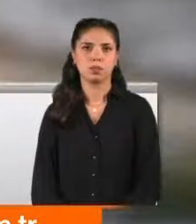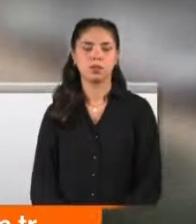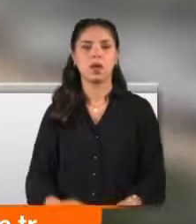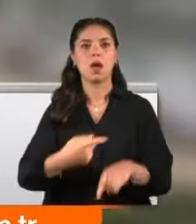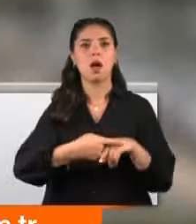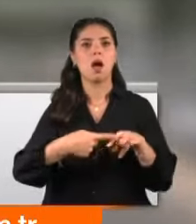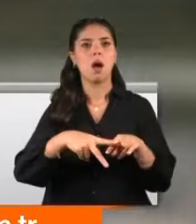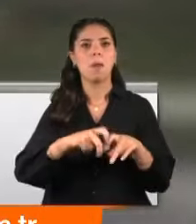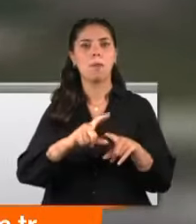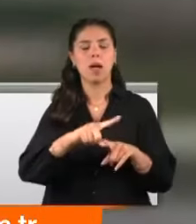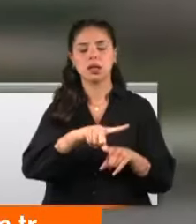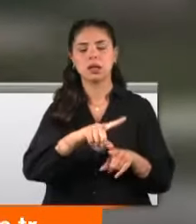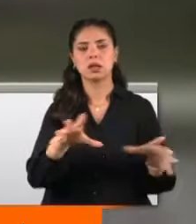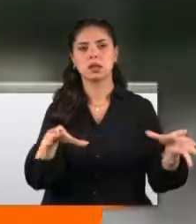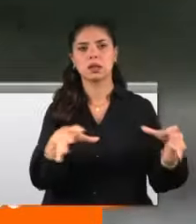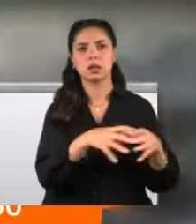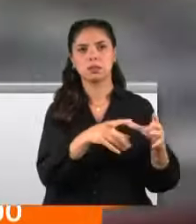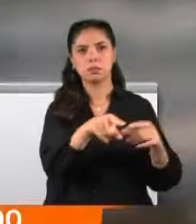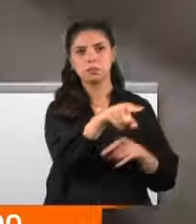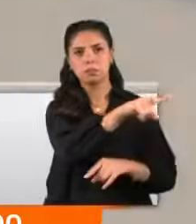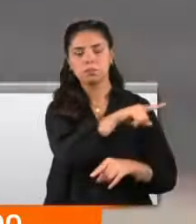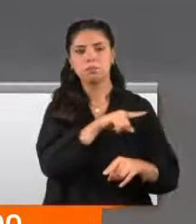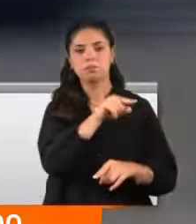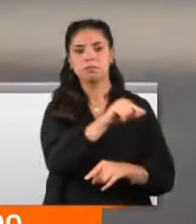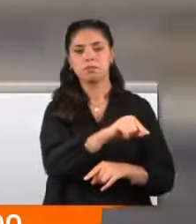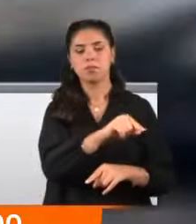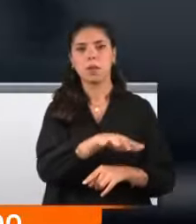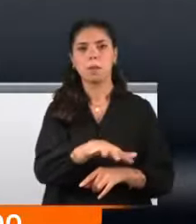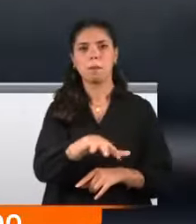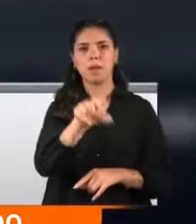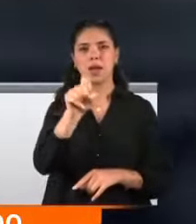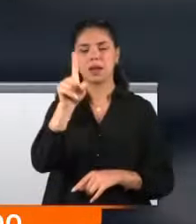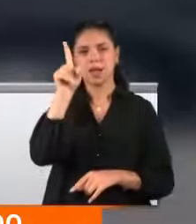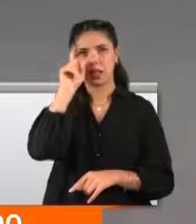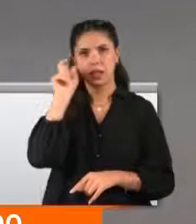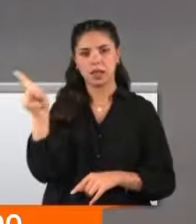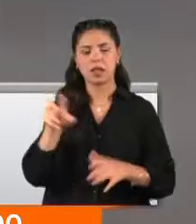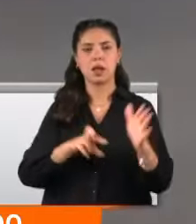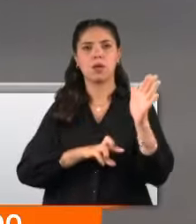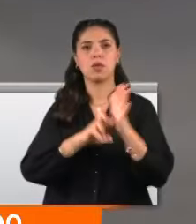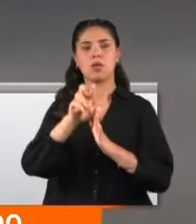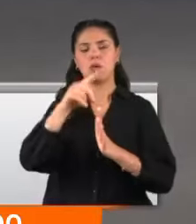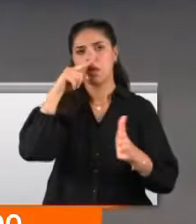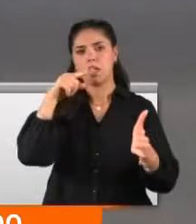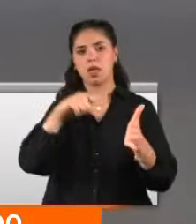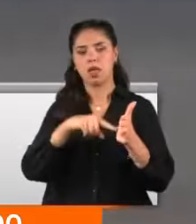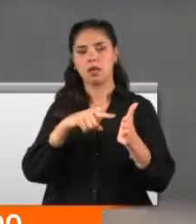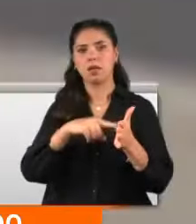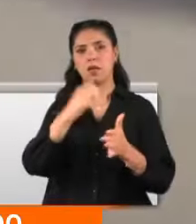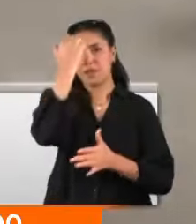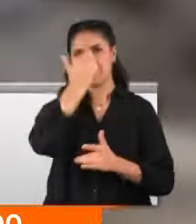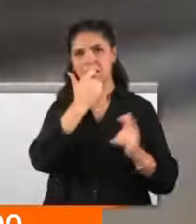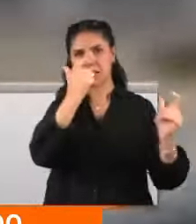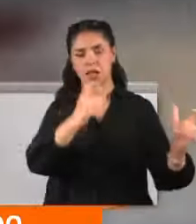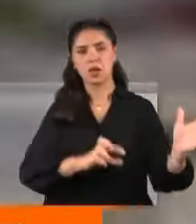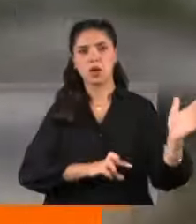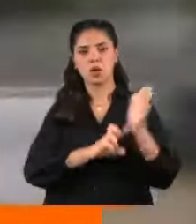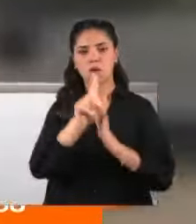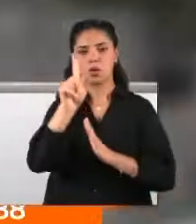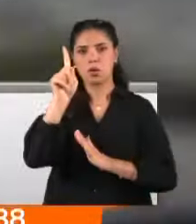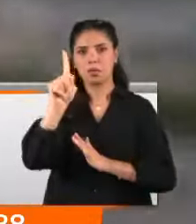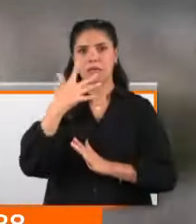Hamas'ın silahlı kanadı İzzettin El Kassam tugayları başkent Tel Aviv'i roketle hedef aldı. Gazze'den atılan roketlerden